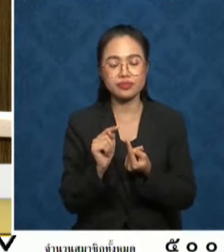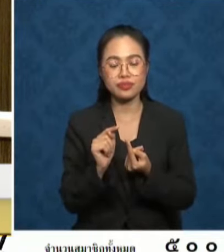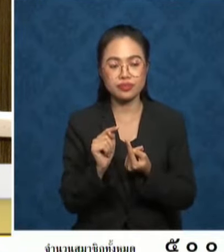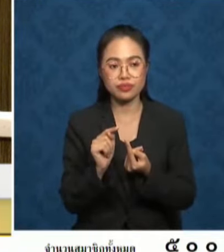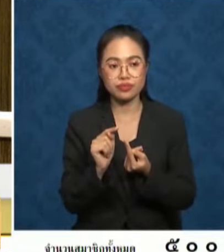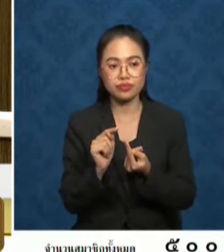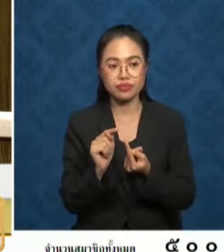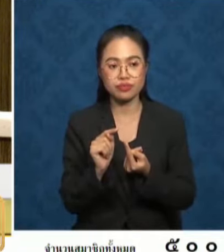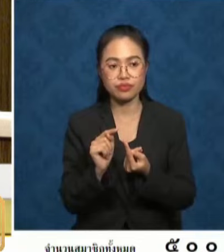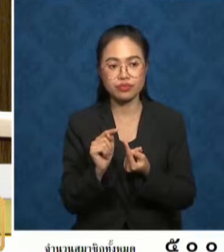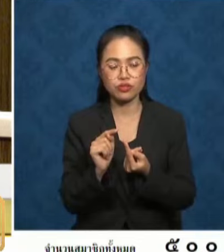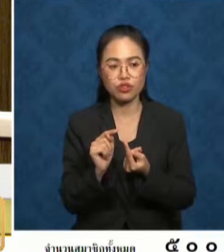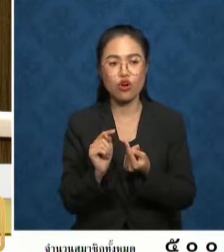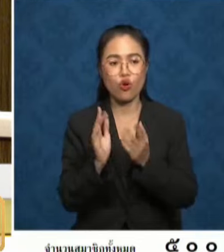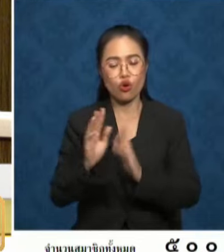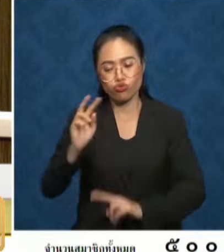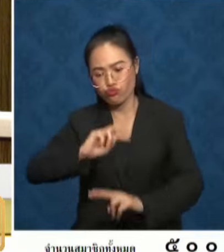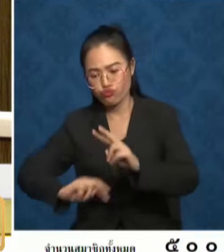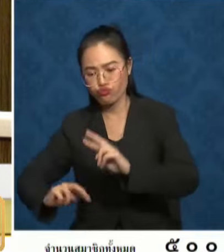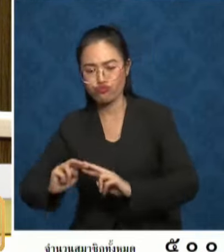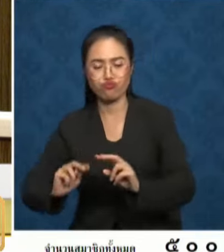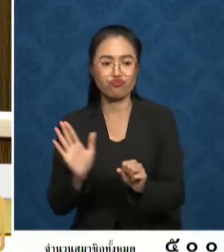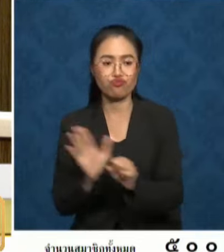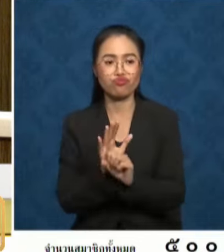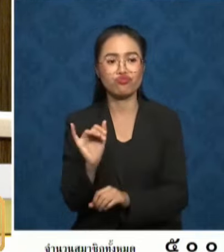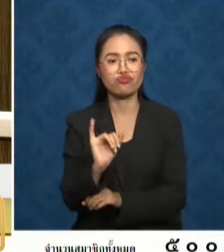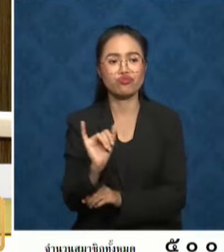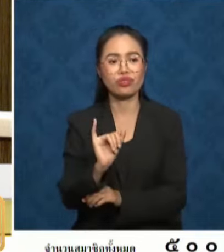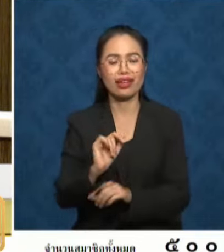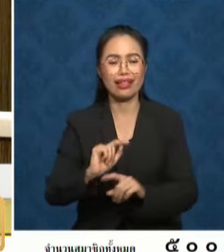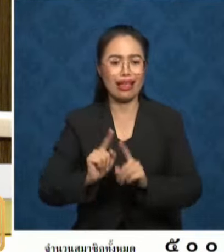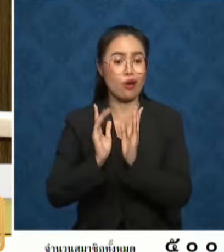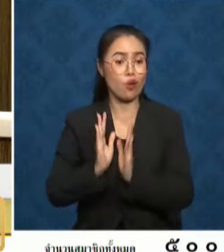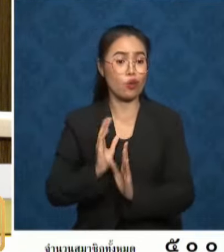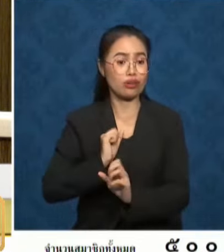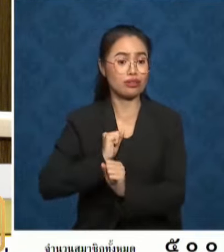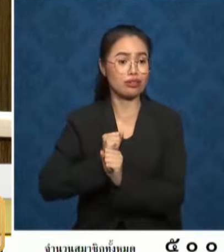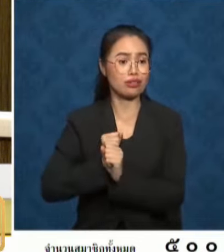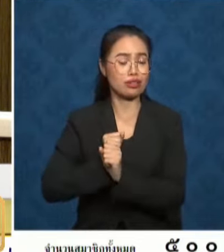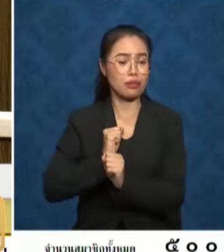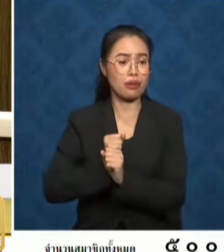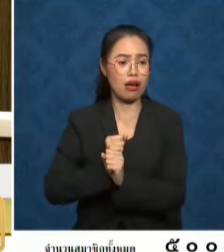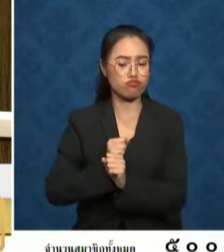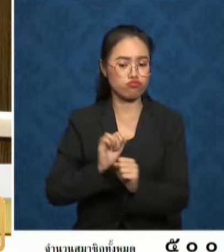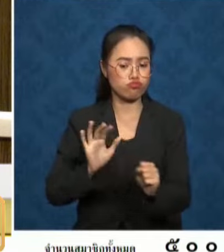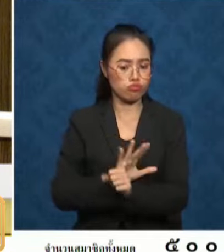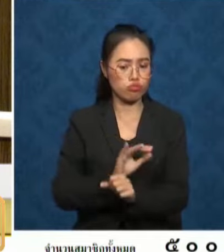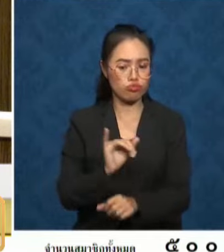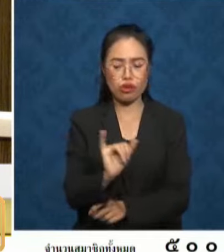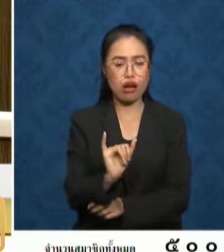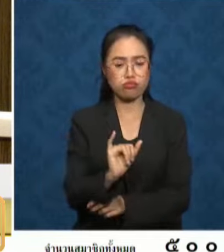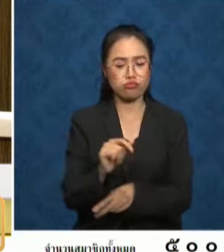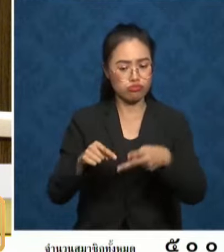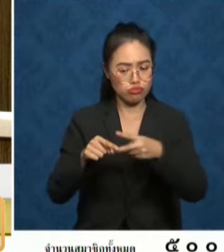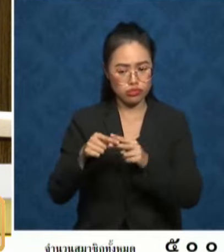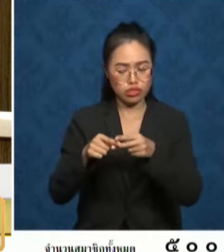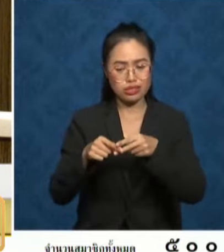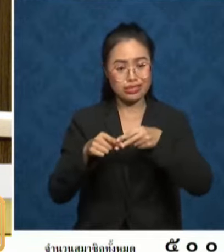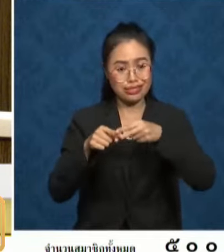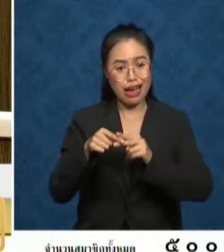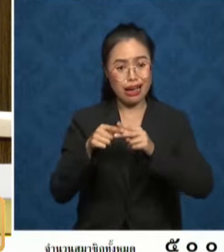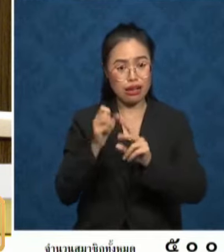นะผมว่าสเช็คเนี่ยมีเพียงพอแล้วนะฮะแต่เจ้าหน้าที่ของเราเนี่ยนะครับทำงานได้เต็มที่หรือยังเรามีทั้ง